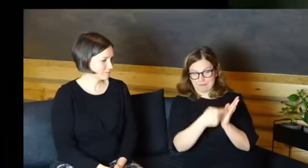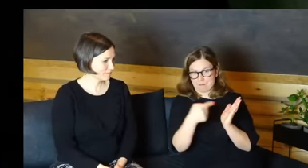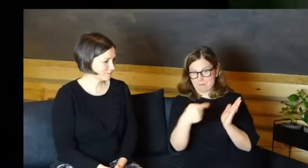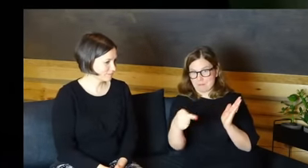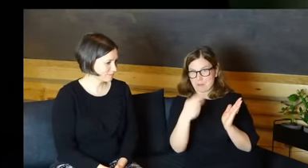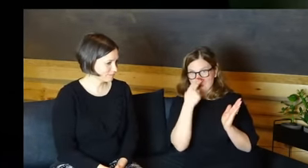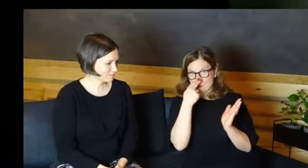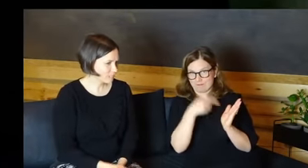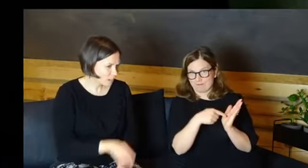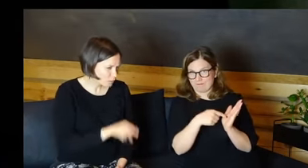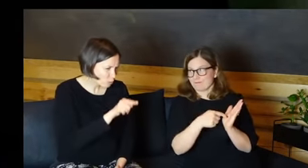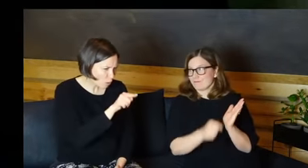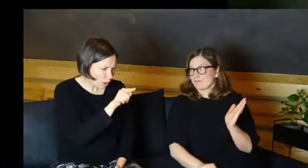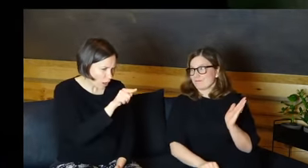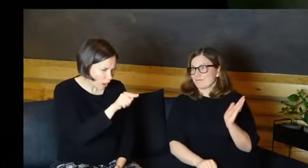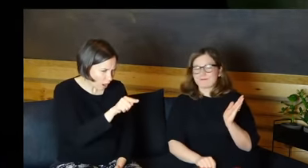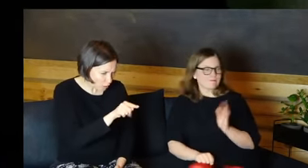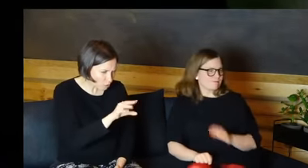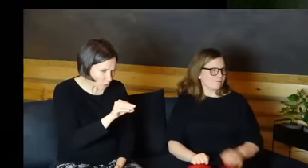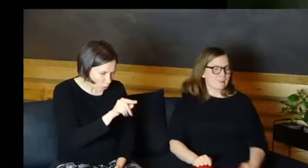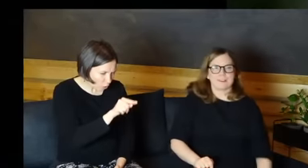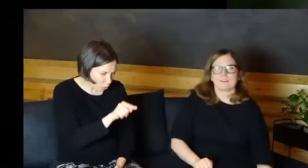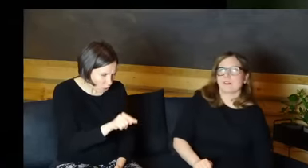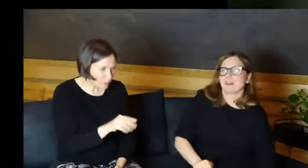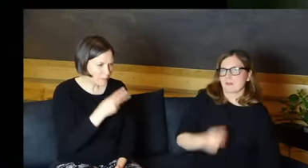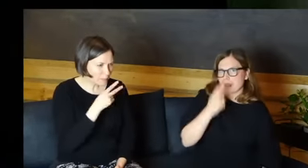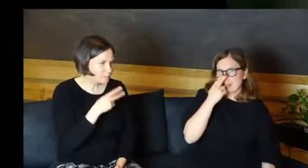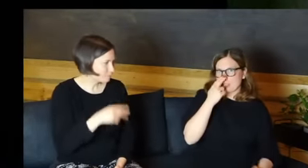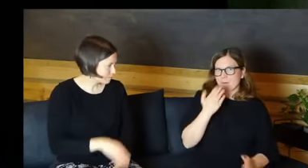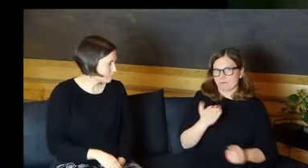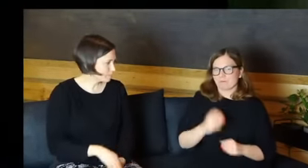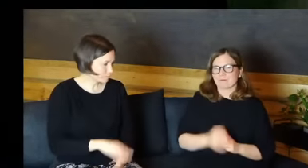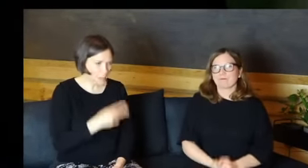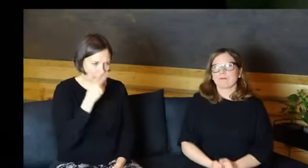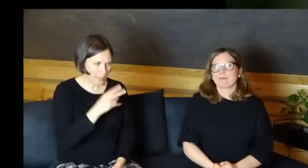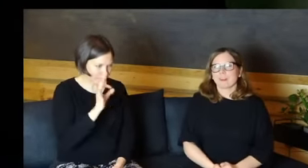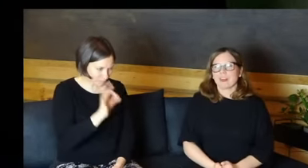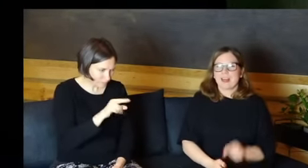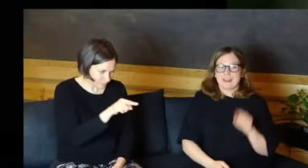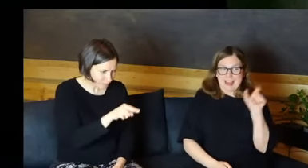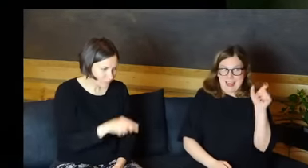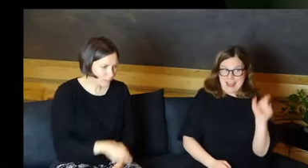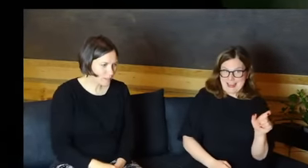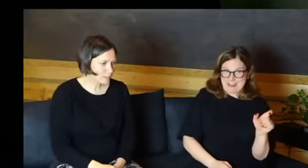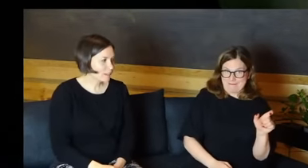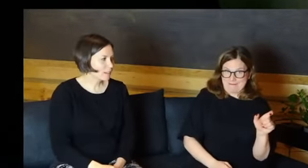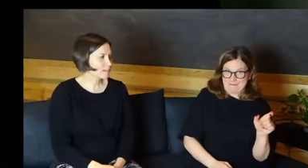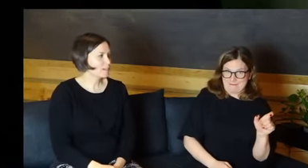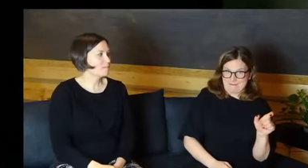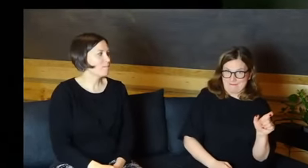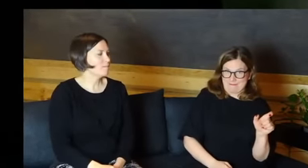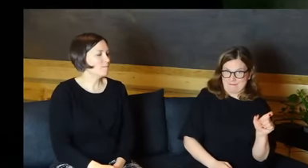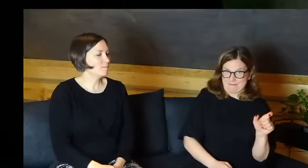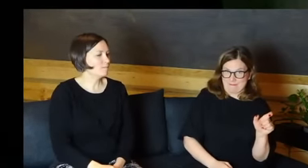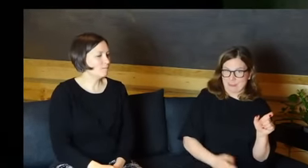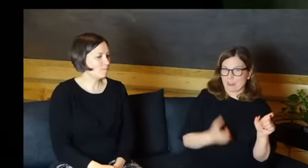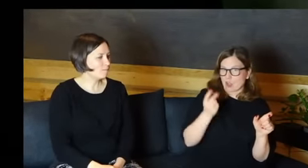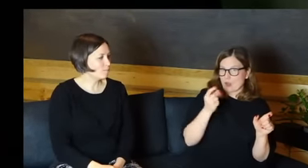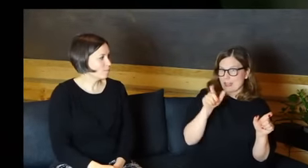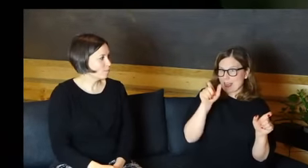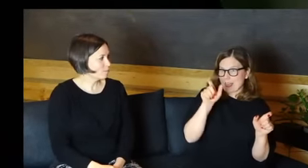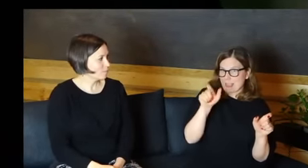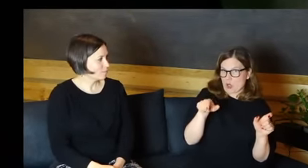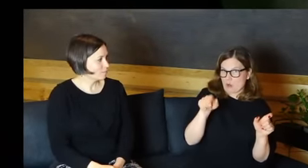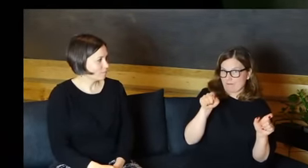Joo. Otan nyt, että mä näen. Näetkö? Joo. Hyvä. Hän. Ja sitten katsotaan